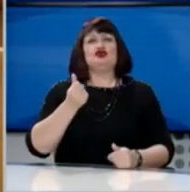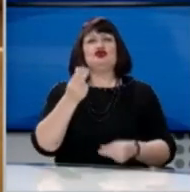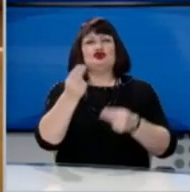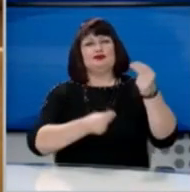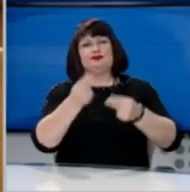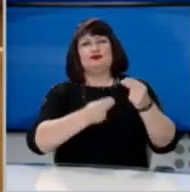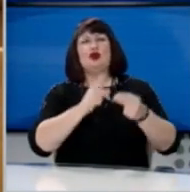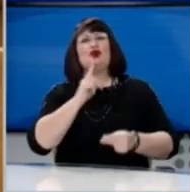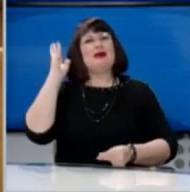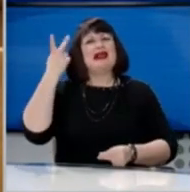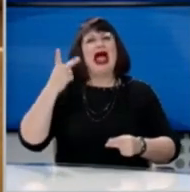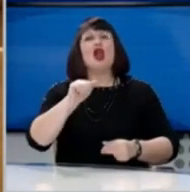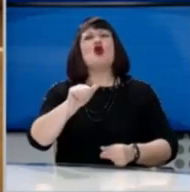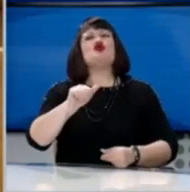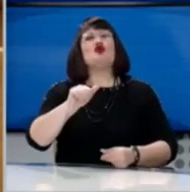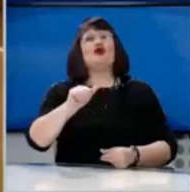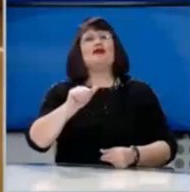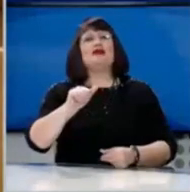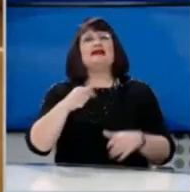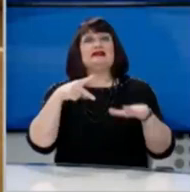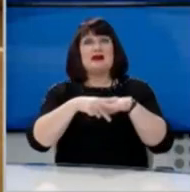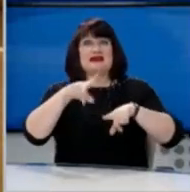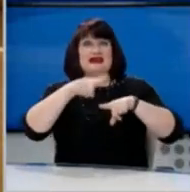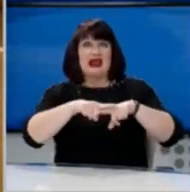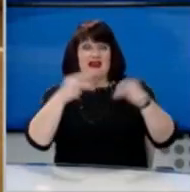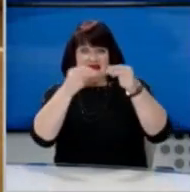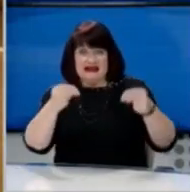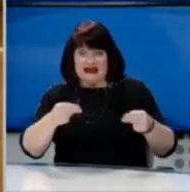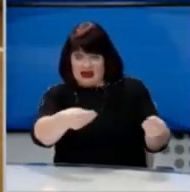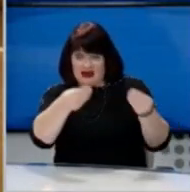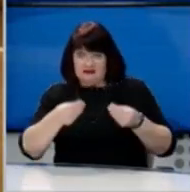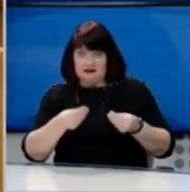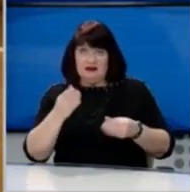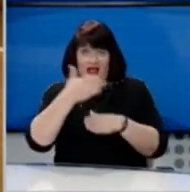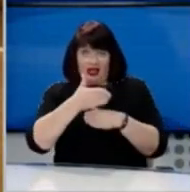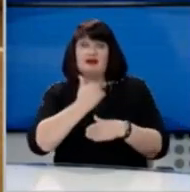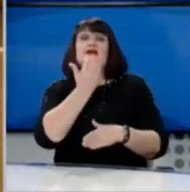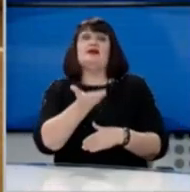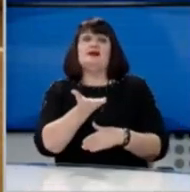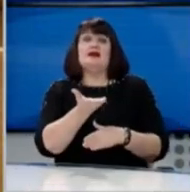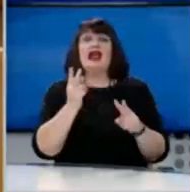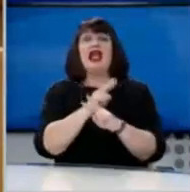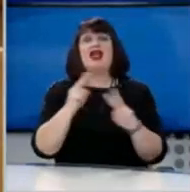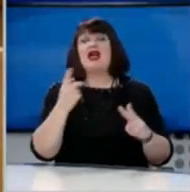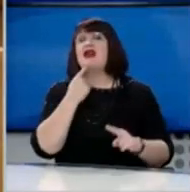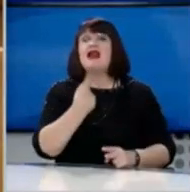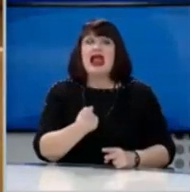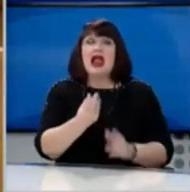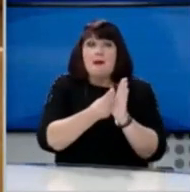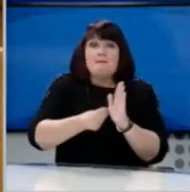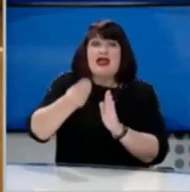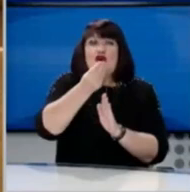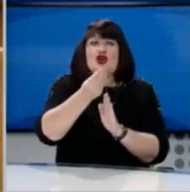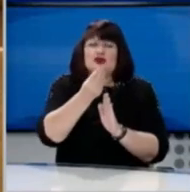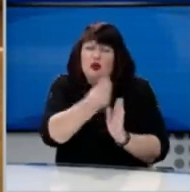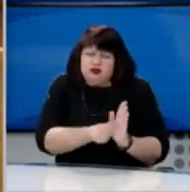κυρίου Αλογοσκούφη, δεν μπορεί να κρύψει τα στοιχεία της Τράπεζας της Ελλάδας, τα οποία λένε ξεκάθαρα ότι στη χώρα μας έχουμε πληθωρισμό